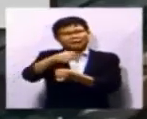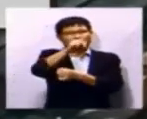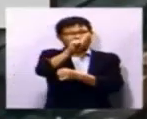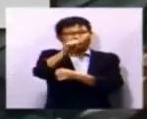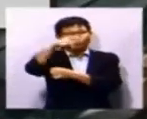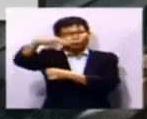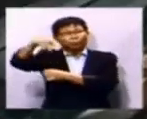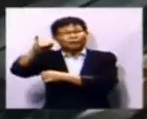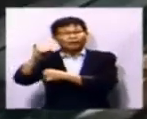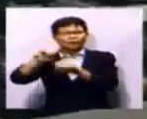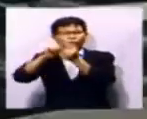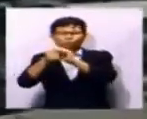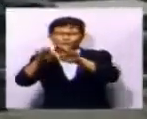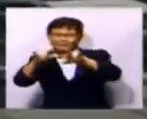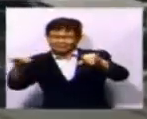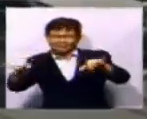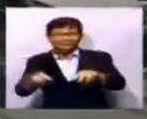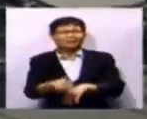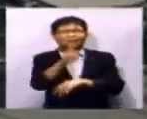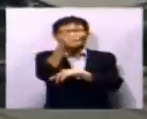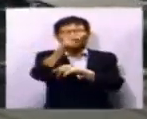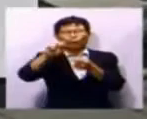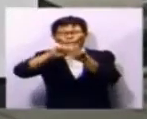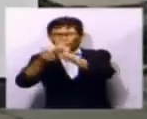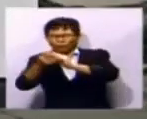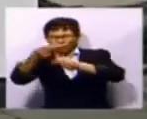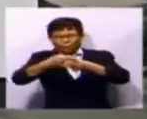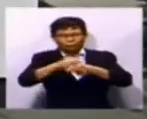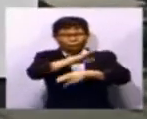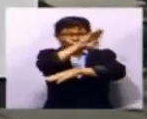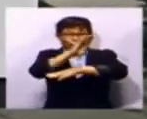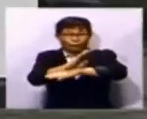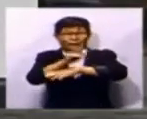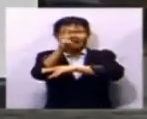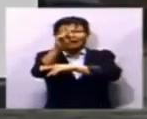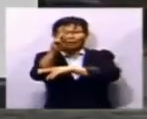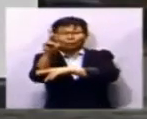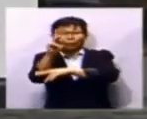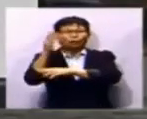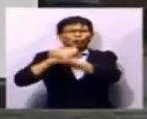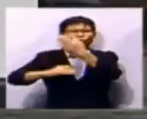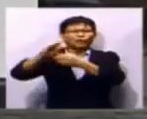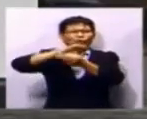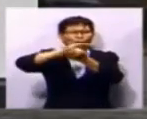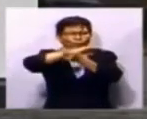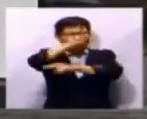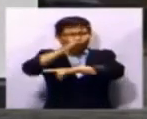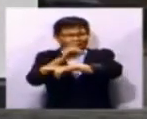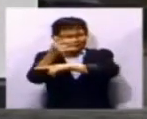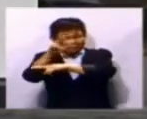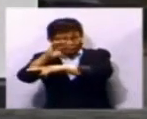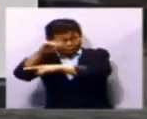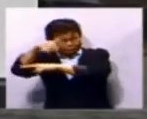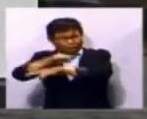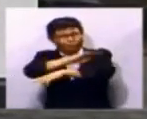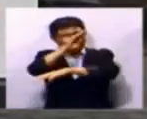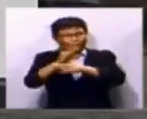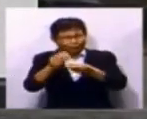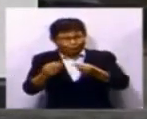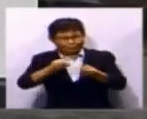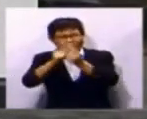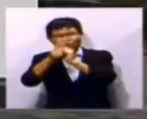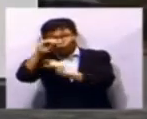berubah ejaan. Antara DUN yang berubah nama adalah Bukit Kepong, dulunya Bukit Serampang, Bukit Pasir menggantikan